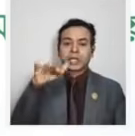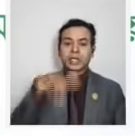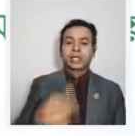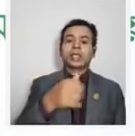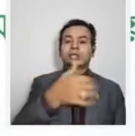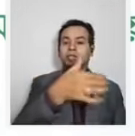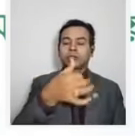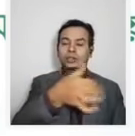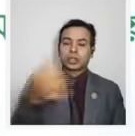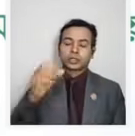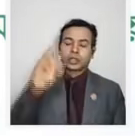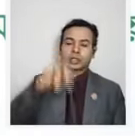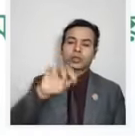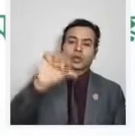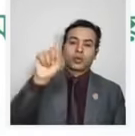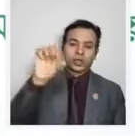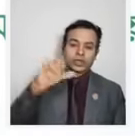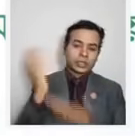3,621 জন এবং এ পর্যন্ত